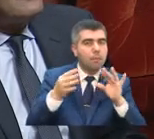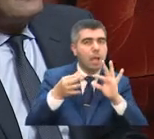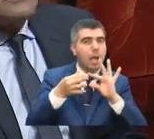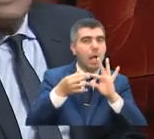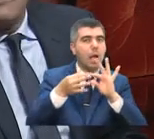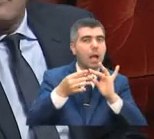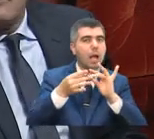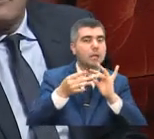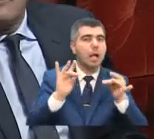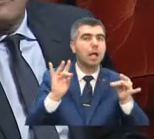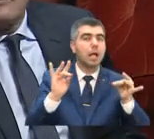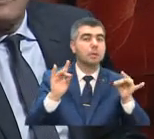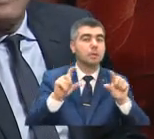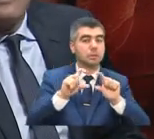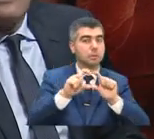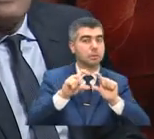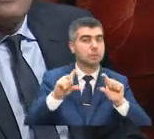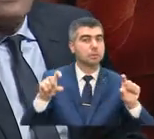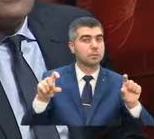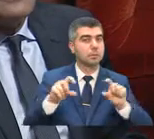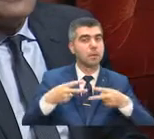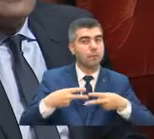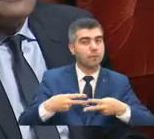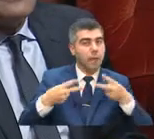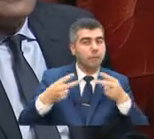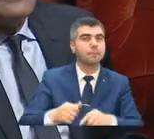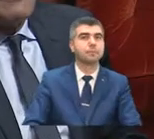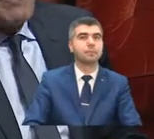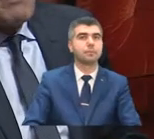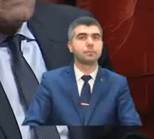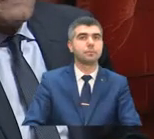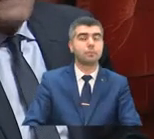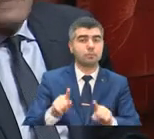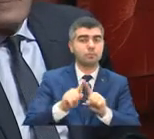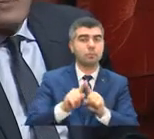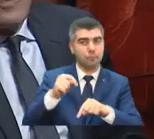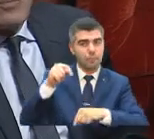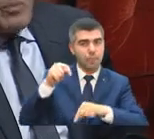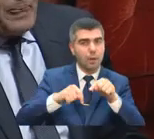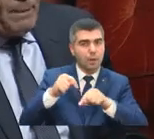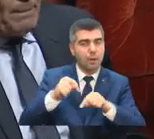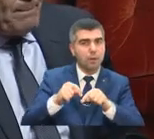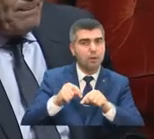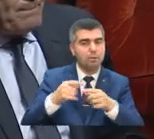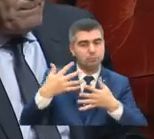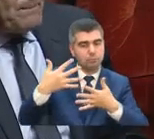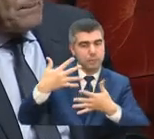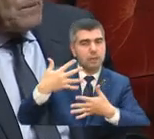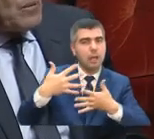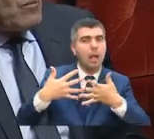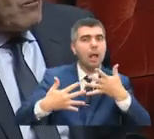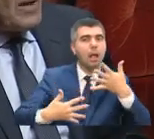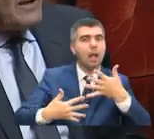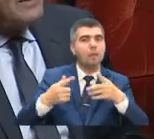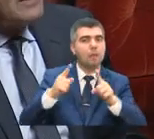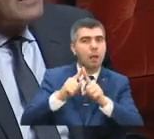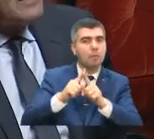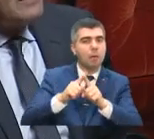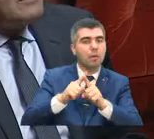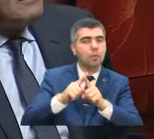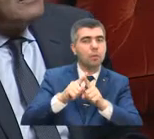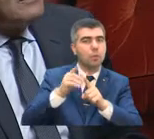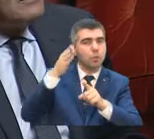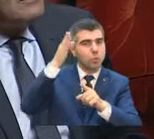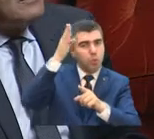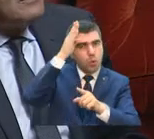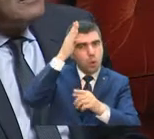ديال lemploi.public.ma، وكيكون هناك واحد العدد ديال التخصصات المطلوبه معلن عنها، كما انه كتشكل لجان